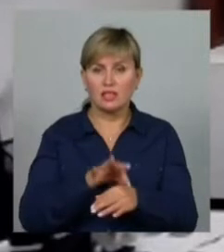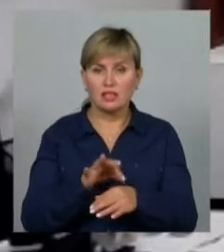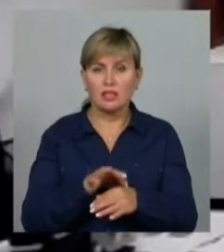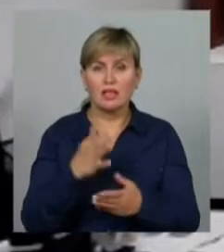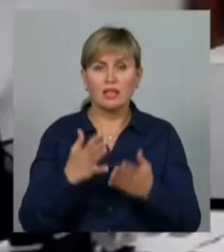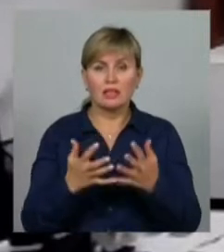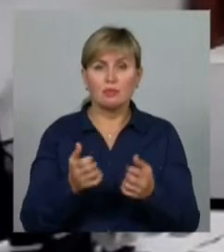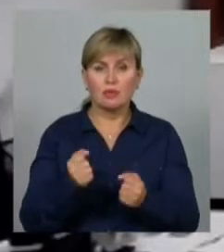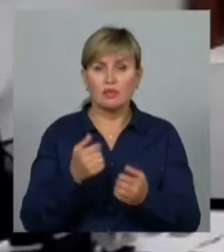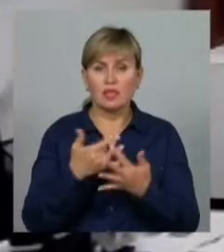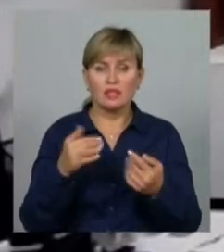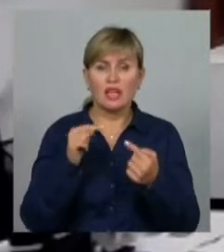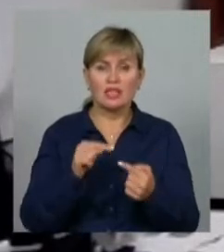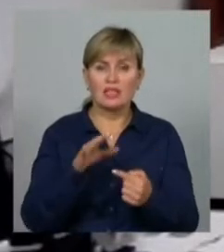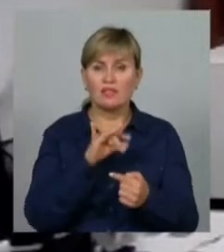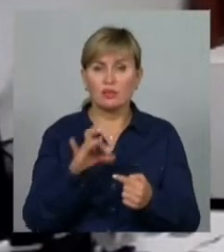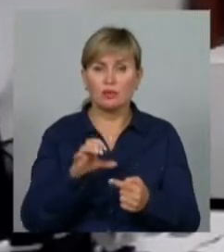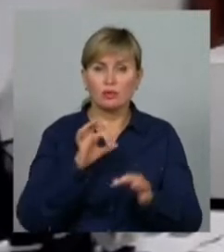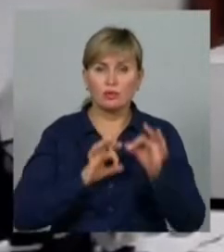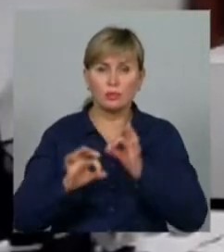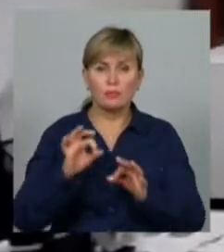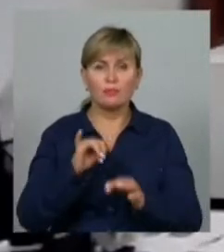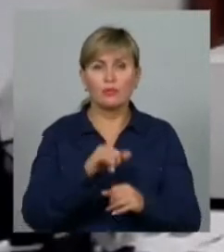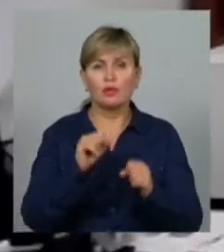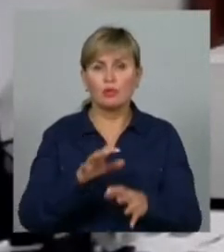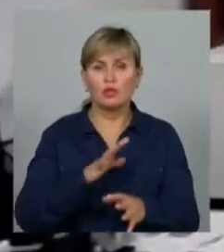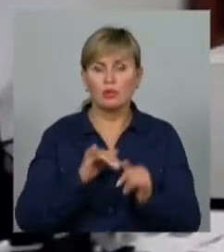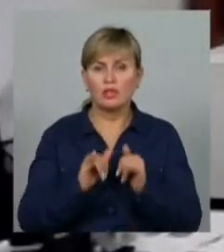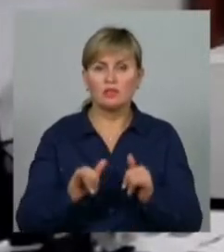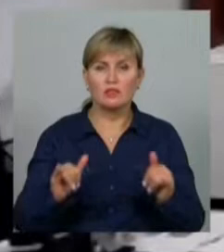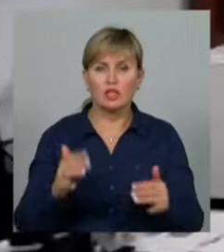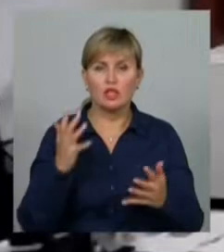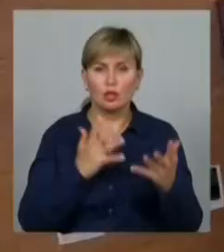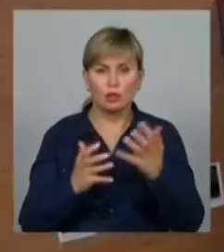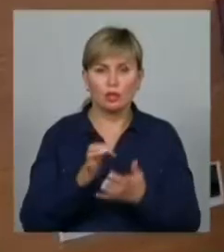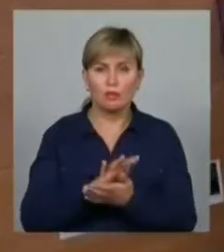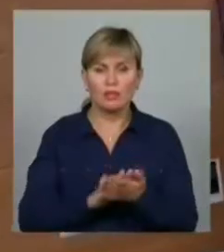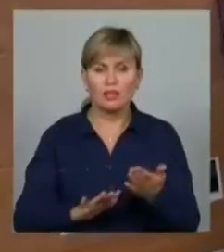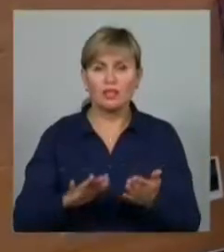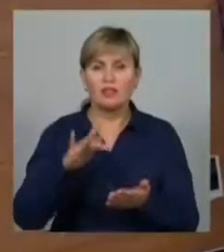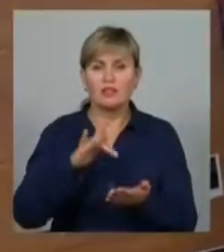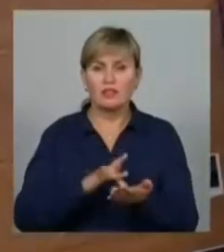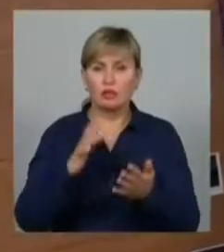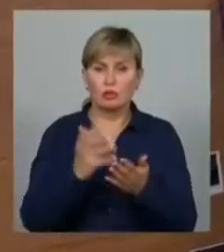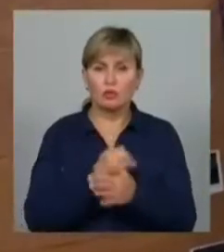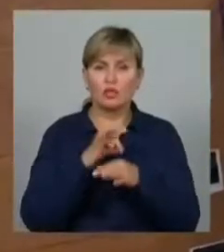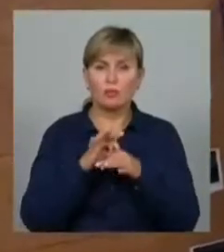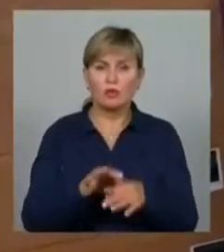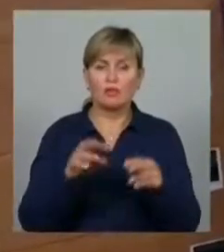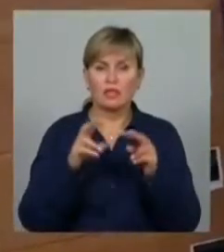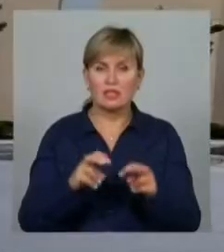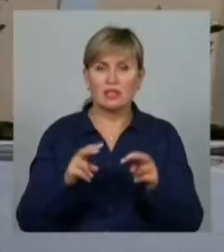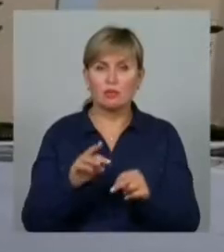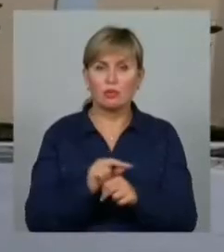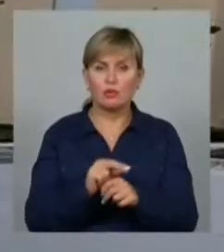случае приема антивирусных препаратов у них могут развиваться достаточно серьезные последствия. В самом центре успешно проводят исследования